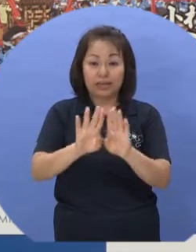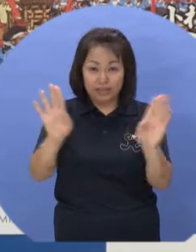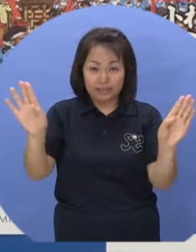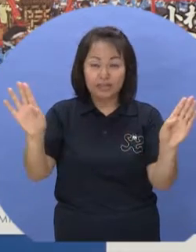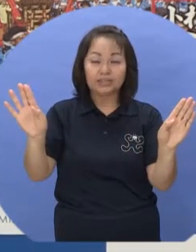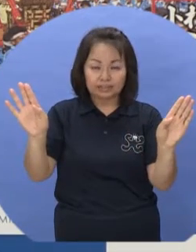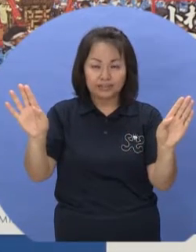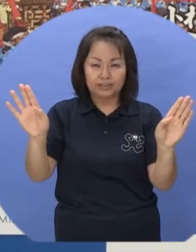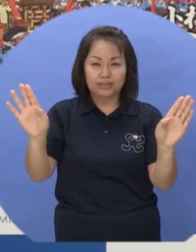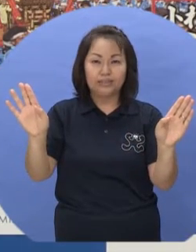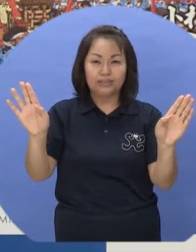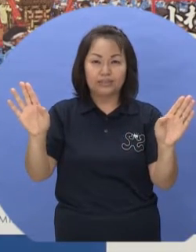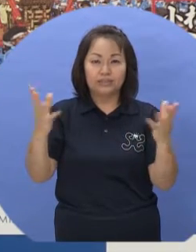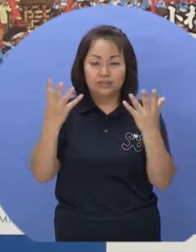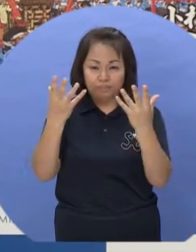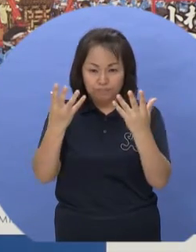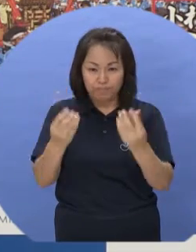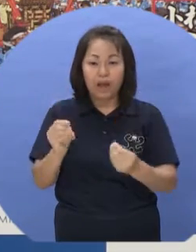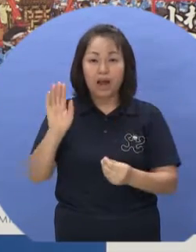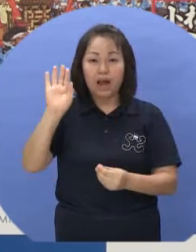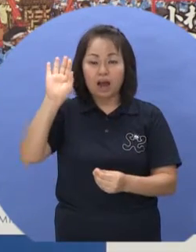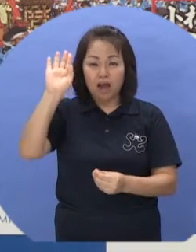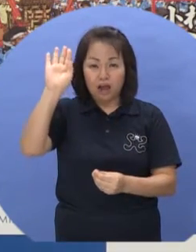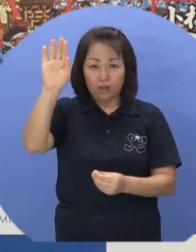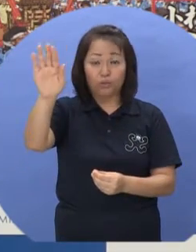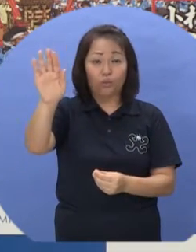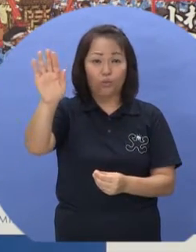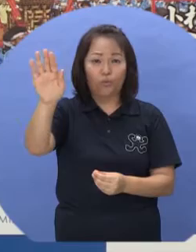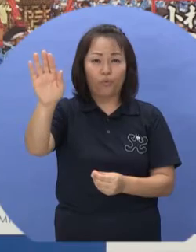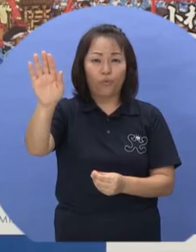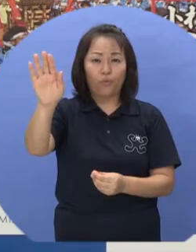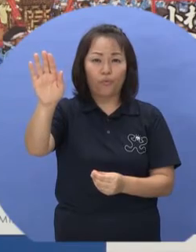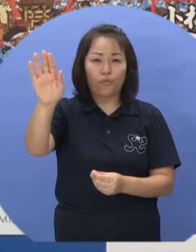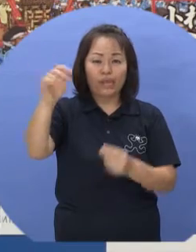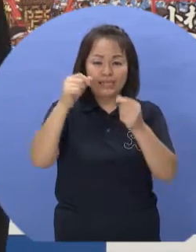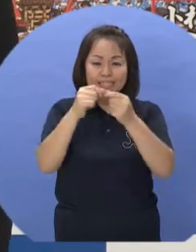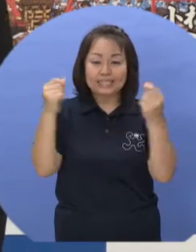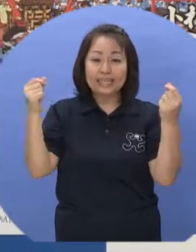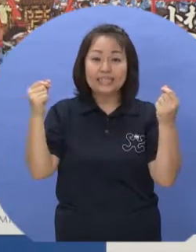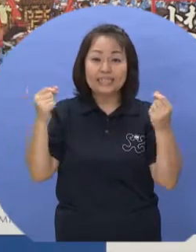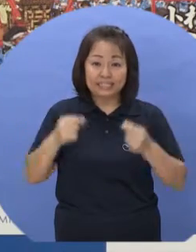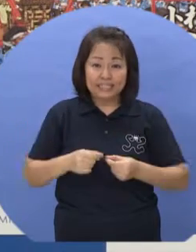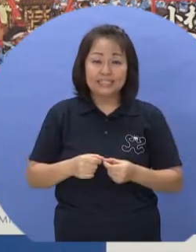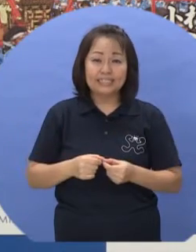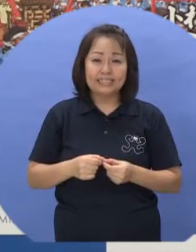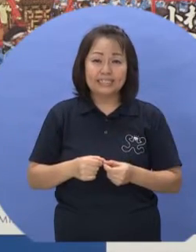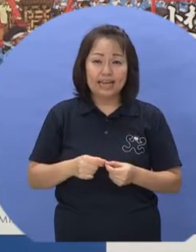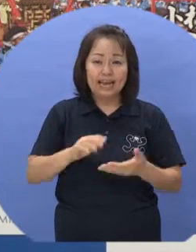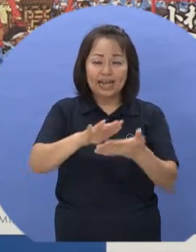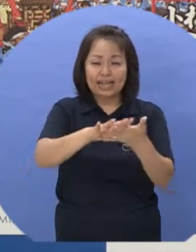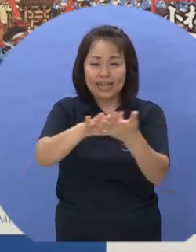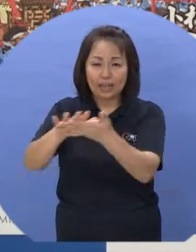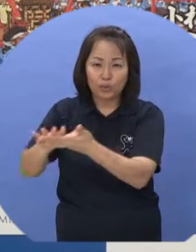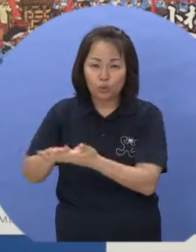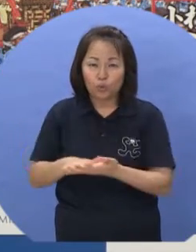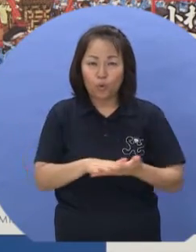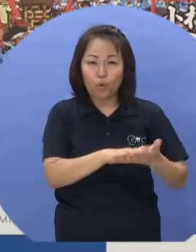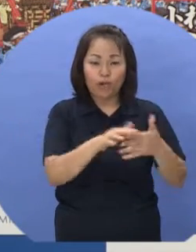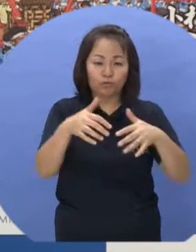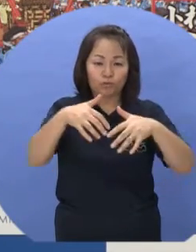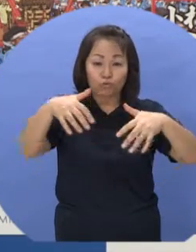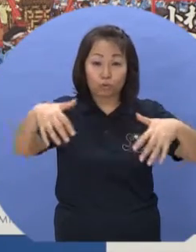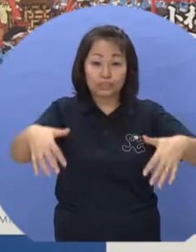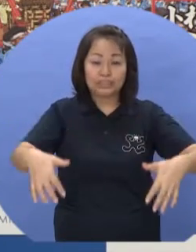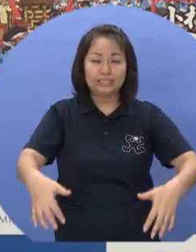して、この射水市の開催の後ですね、正式なネットワーク組織といいますか、そうしたものをぜ